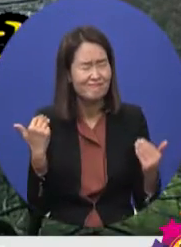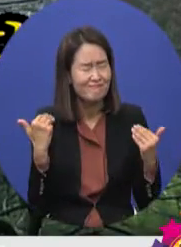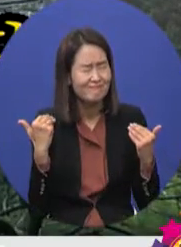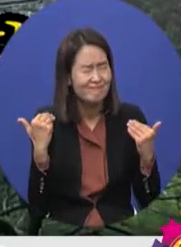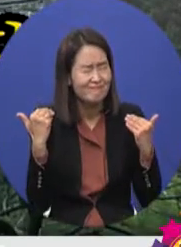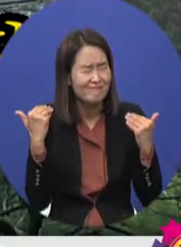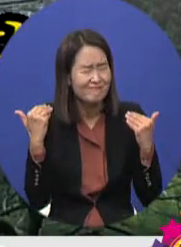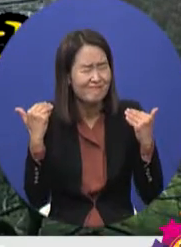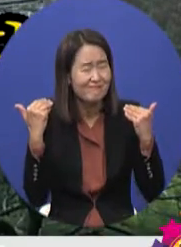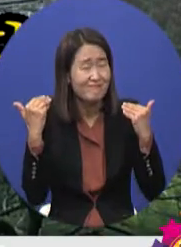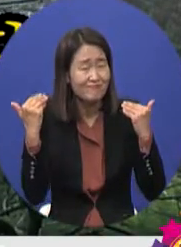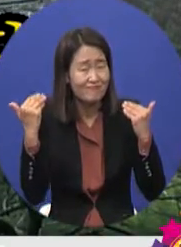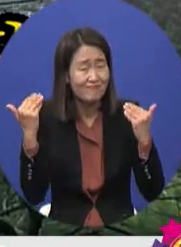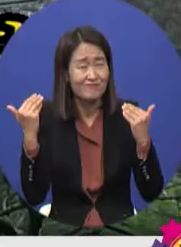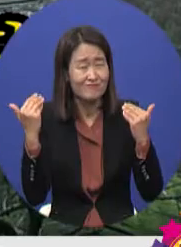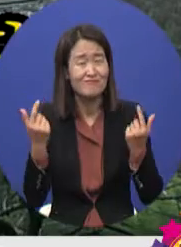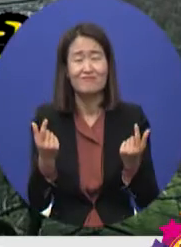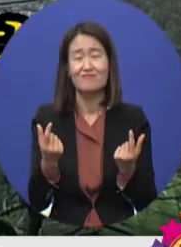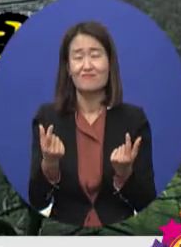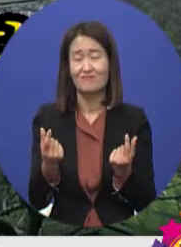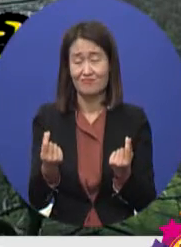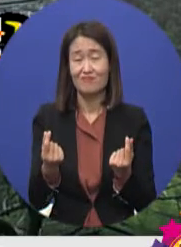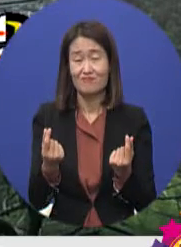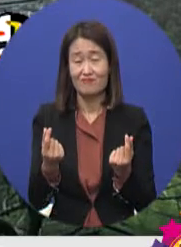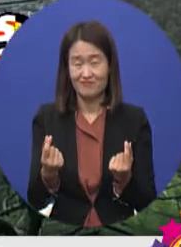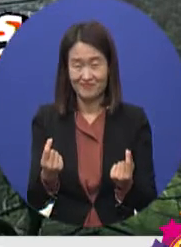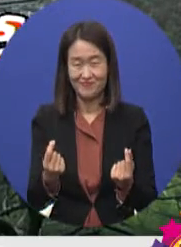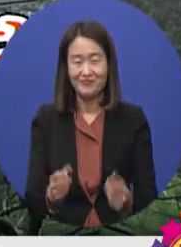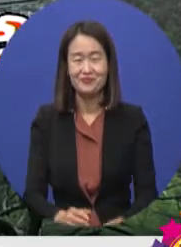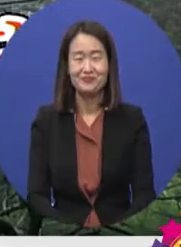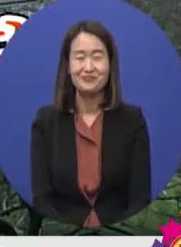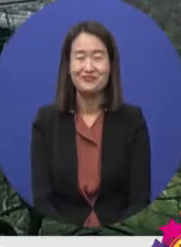조금씩 익어간 겁니다.